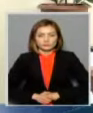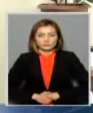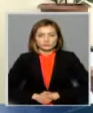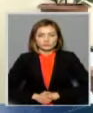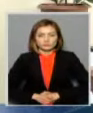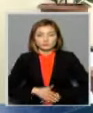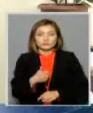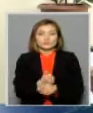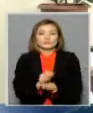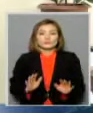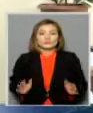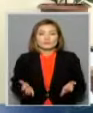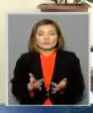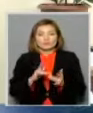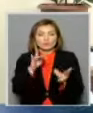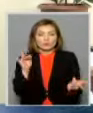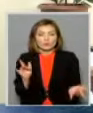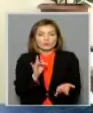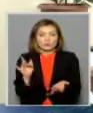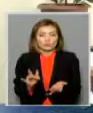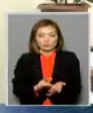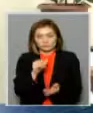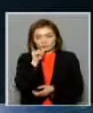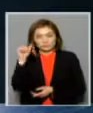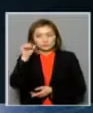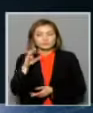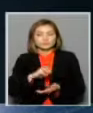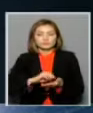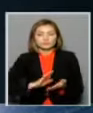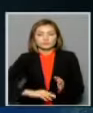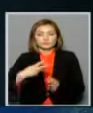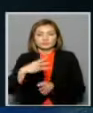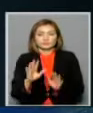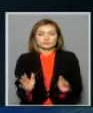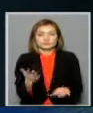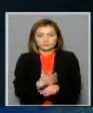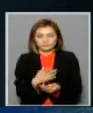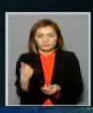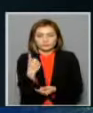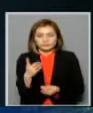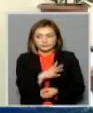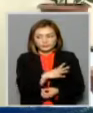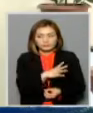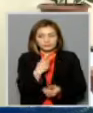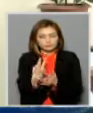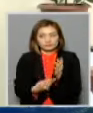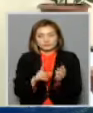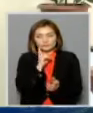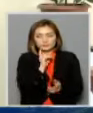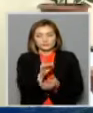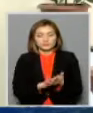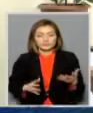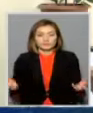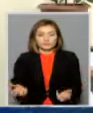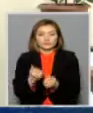В основном это происходит на мостах города Атырау. В прошлом году зарегистрировано 3 случая. В первом случае утонул подросток. Ему